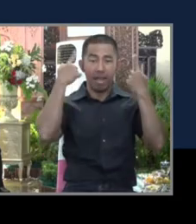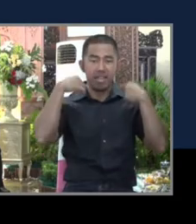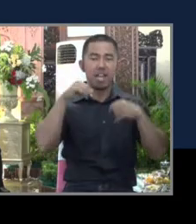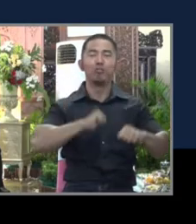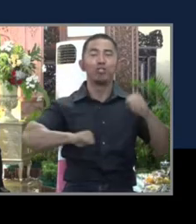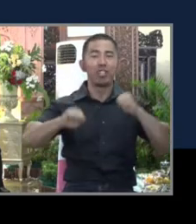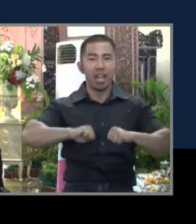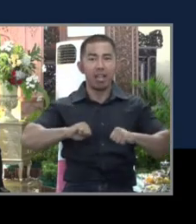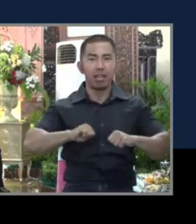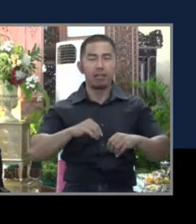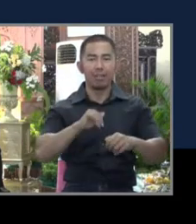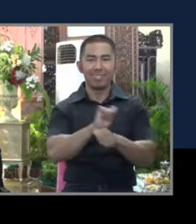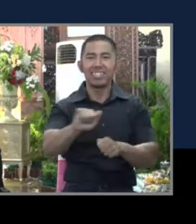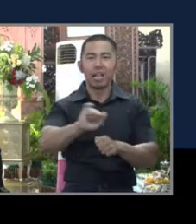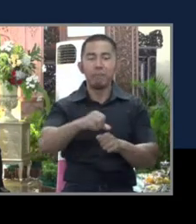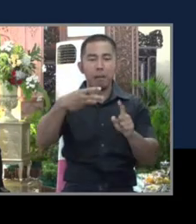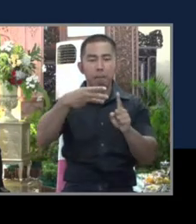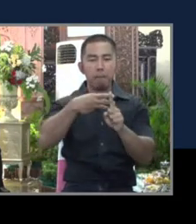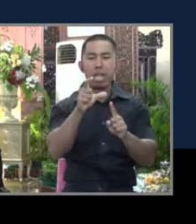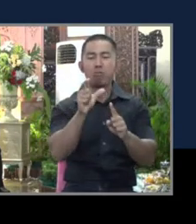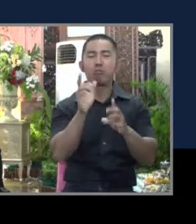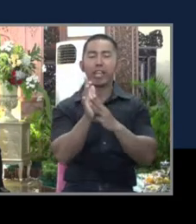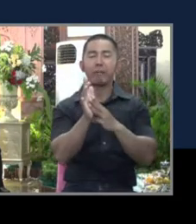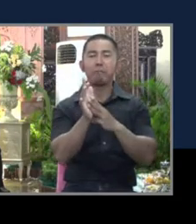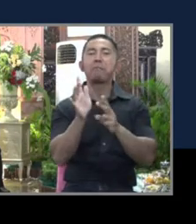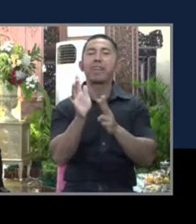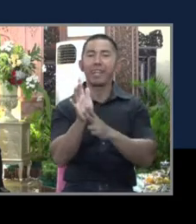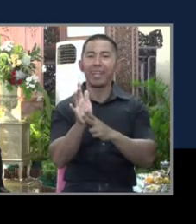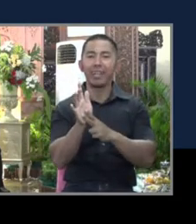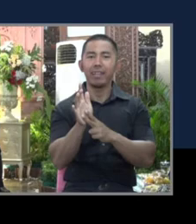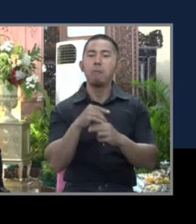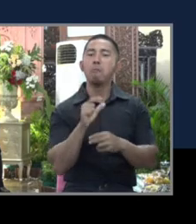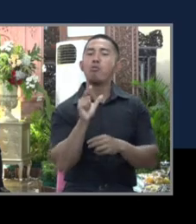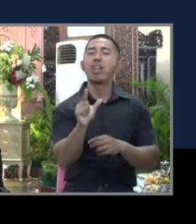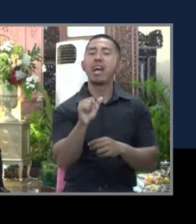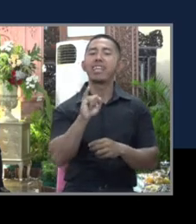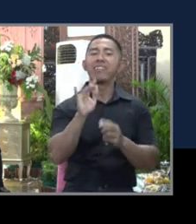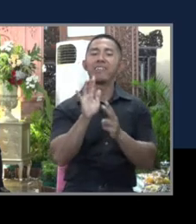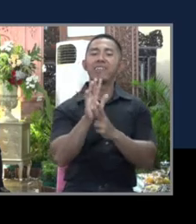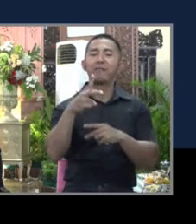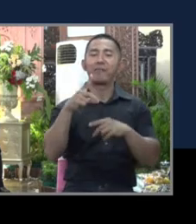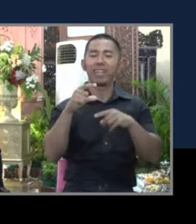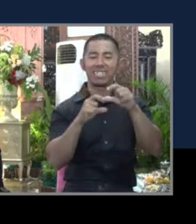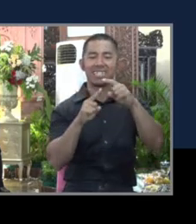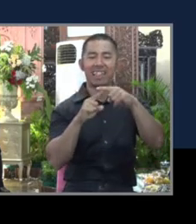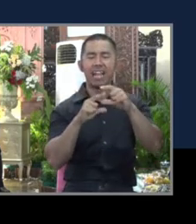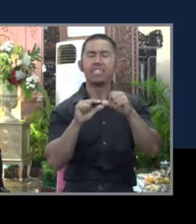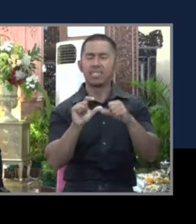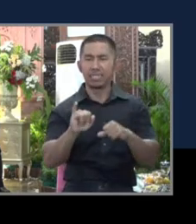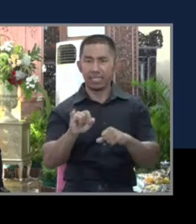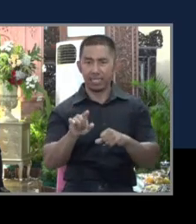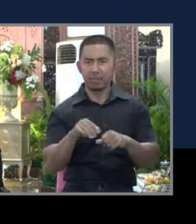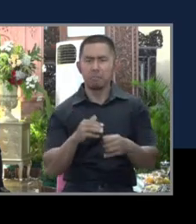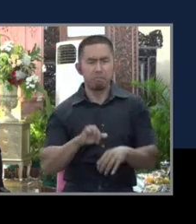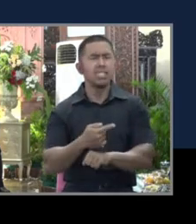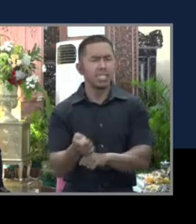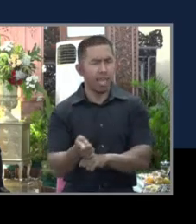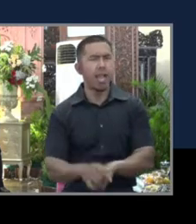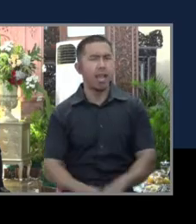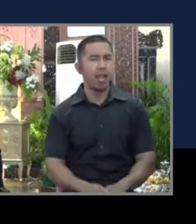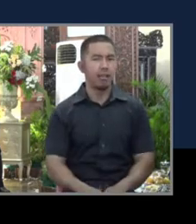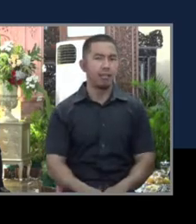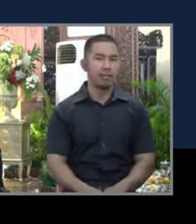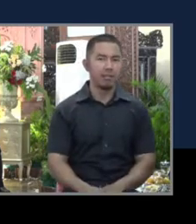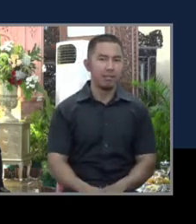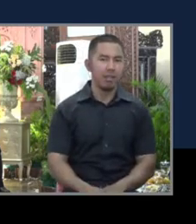Ada menggandeng BUMN, ada mengajak investasi tadi ya, kemudahan investasi itu swasta, ya.